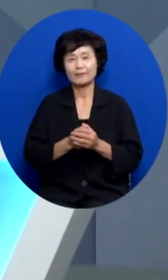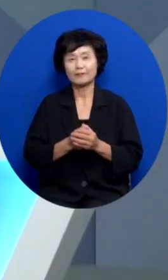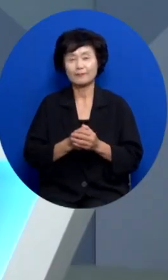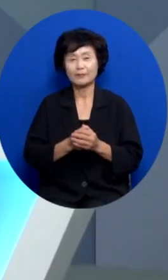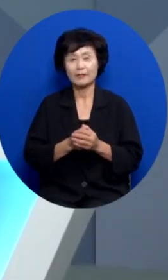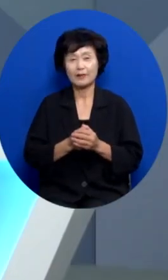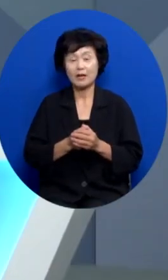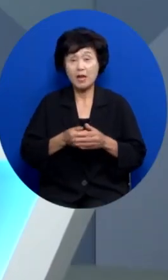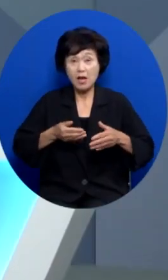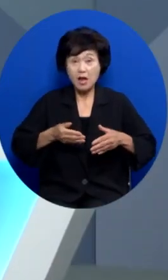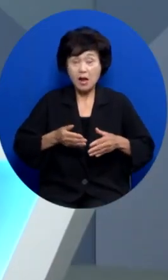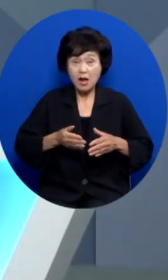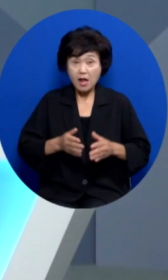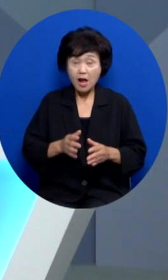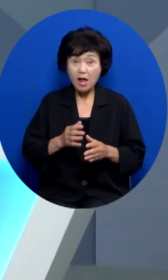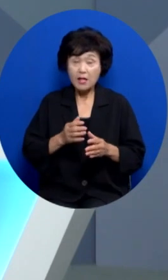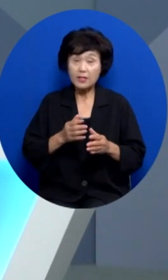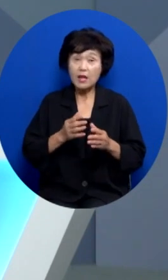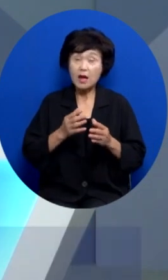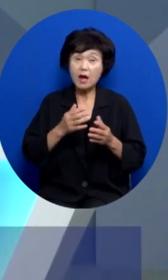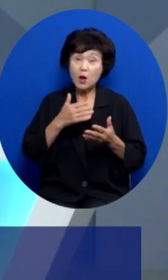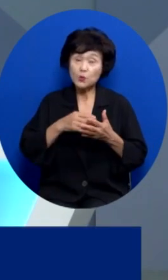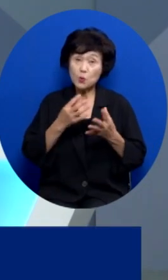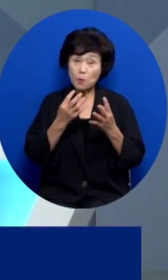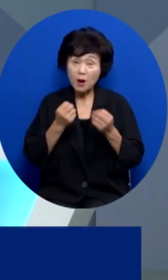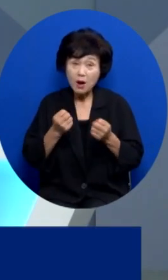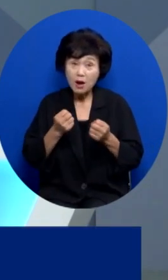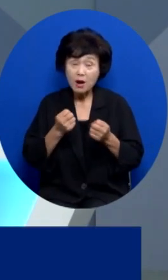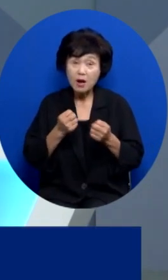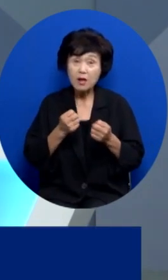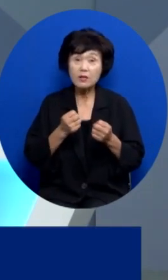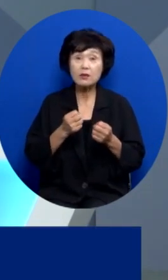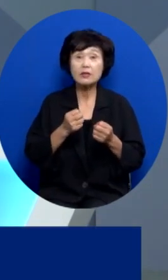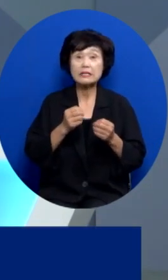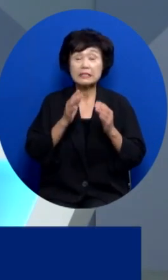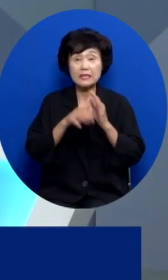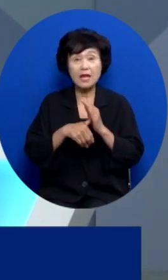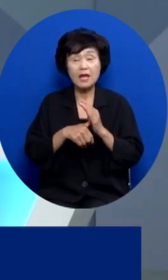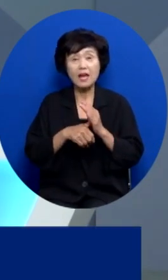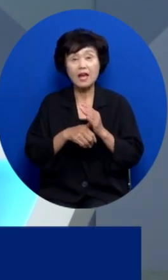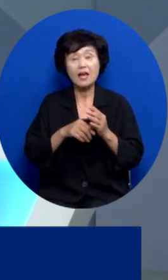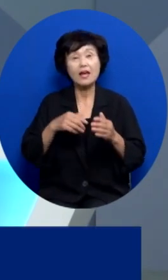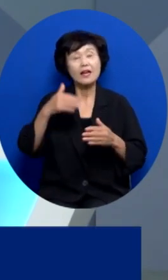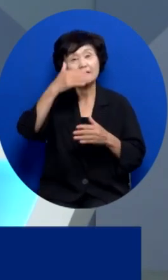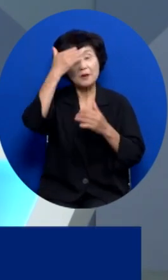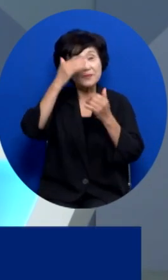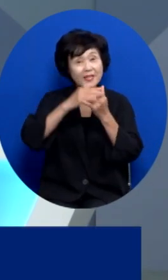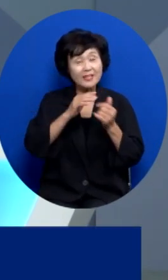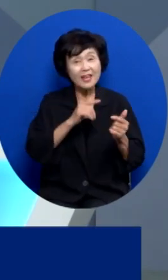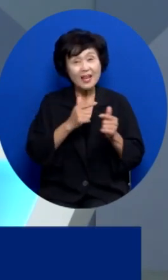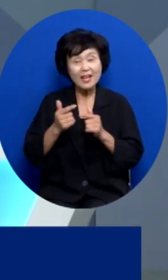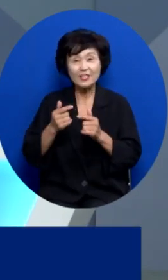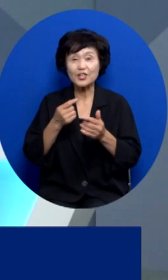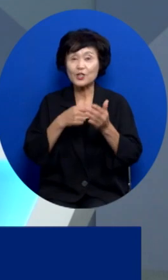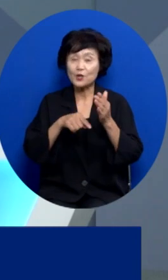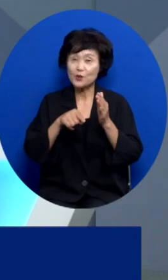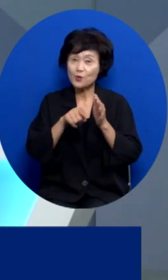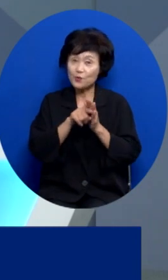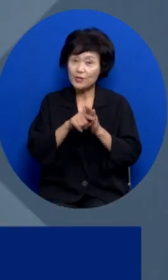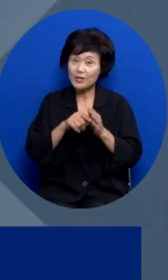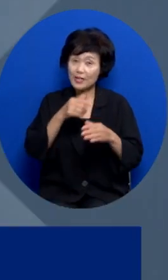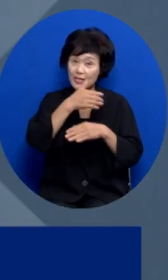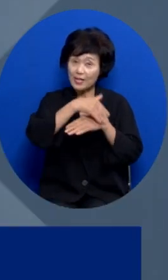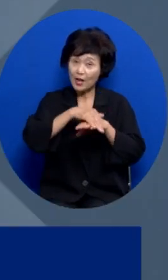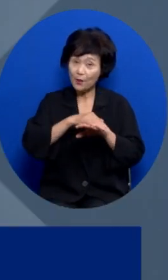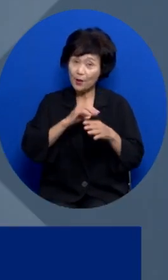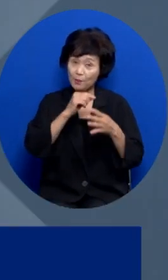그럼 다자녀가 출산이 되었다면 다음 세대를 향한 프로그램과 계획도 필요해 보입니다. 우리